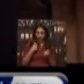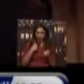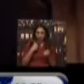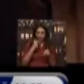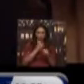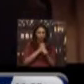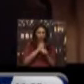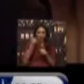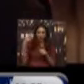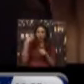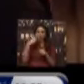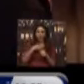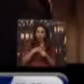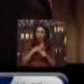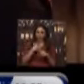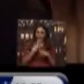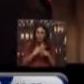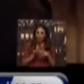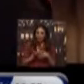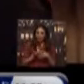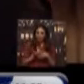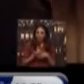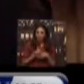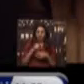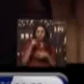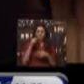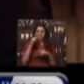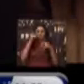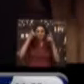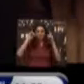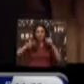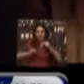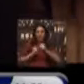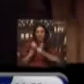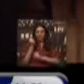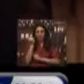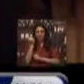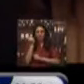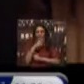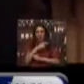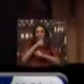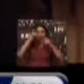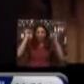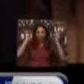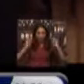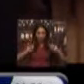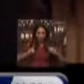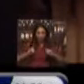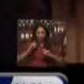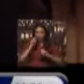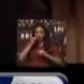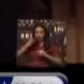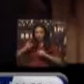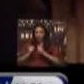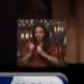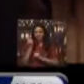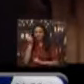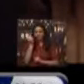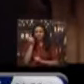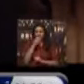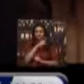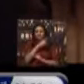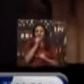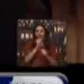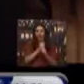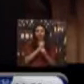ما اعمل حاجه يضحك. اقول له مش معقوله انا بضحكك بالدرجات، كل ما اعمل حاجه يضحك. فجاء في مشهد العريس قال